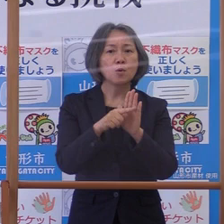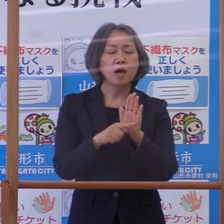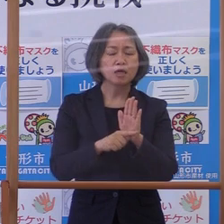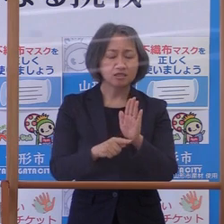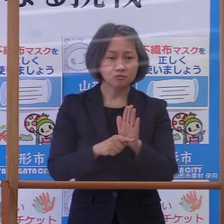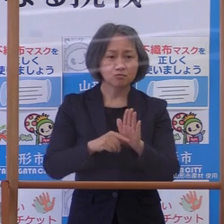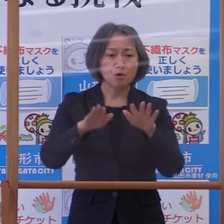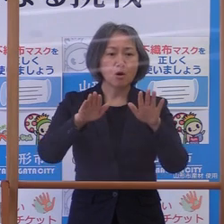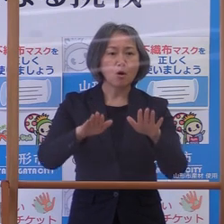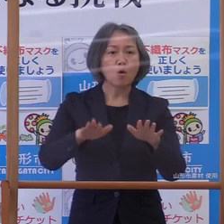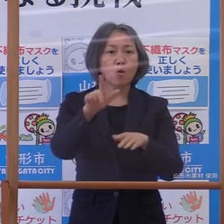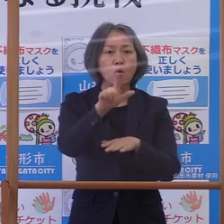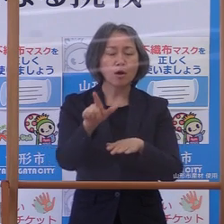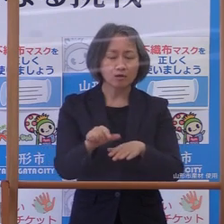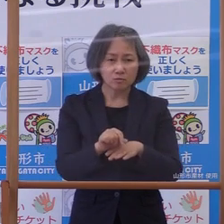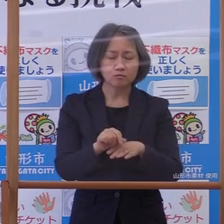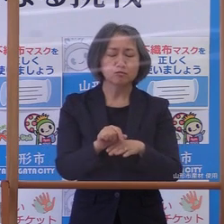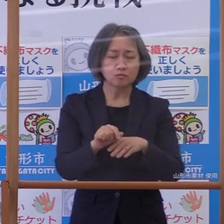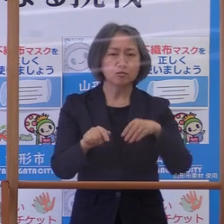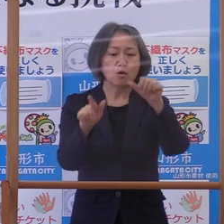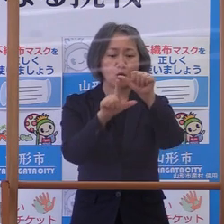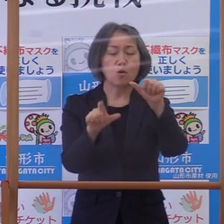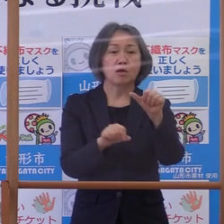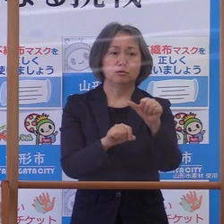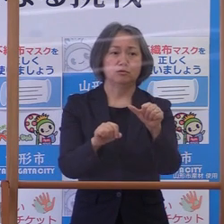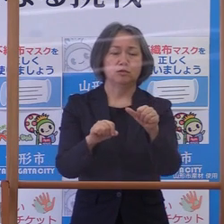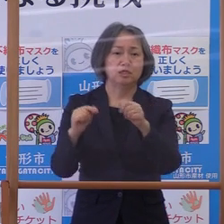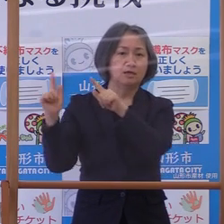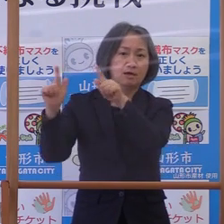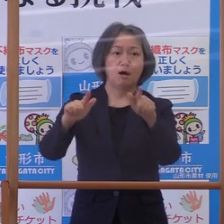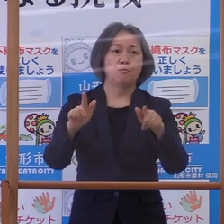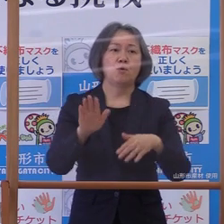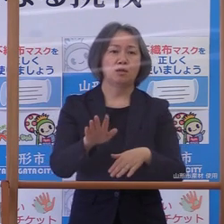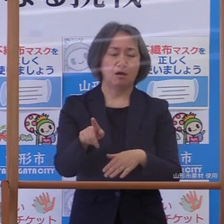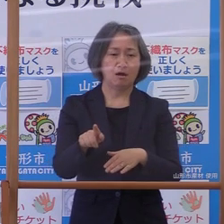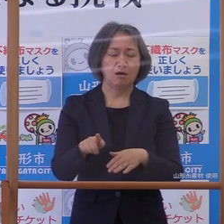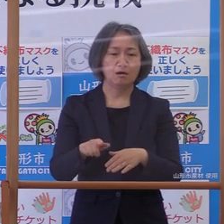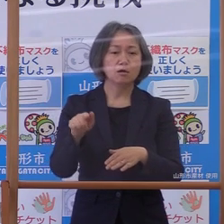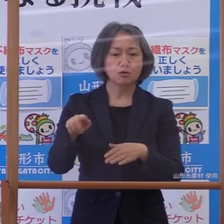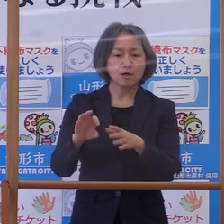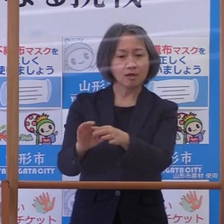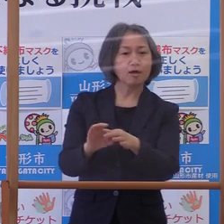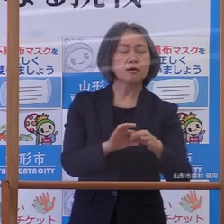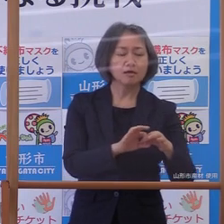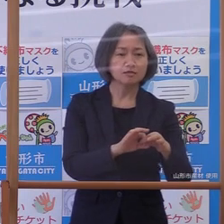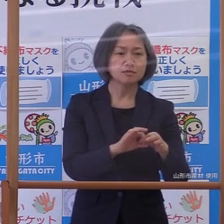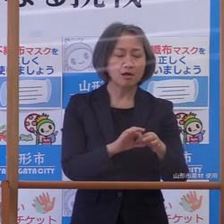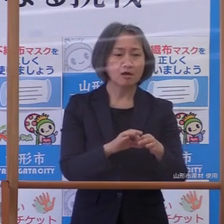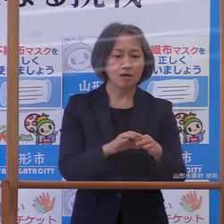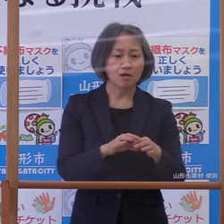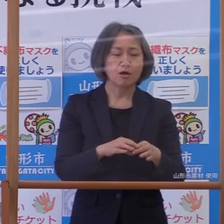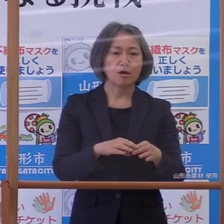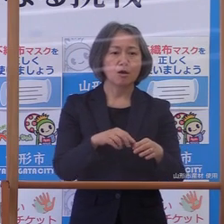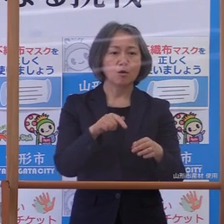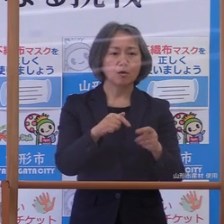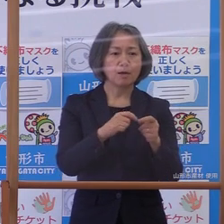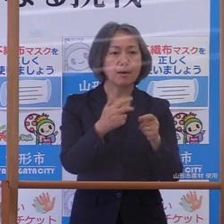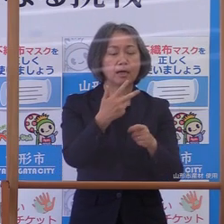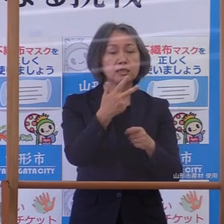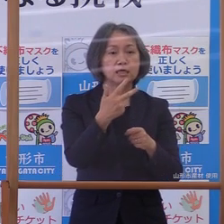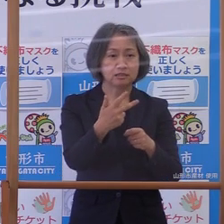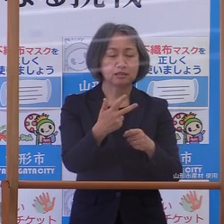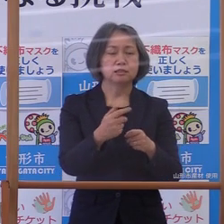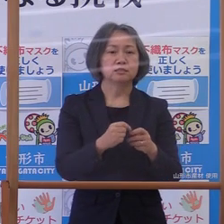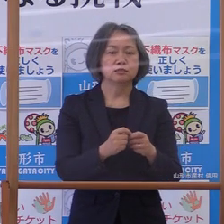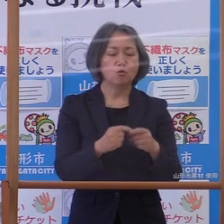示したということで、それに沿って今回個人情報などを取り扱わないこちらの広報課所管になりますけれ